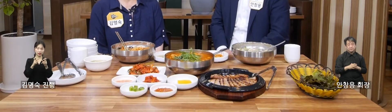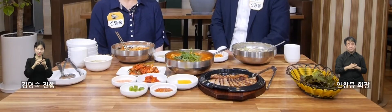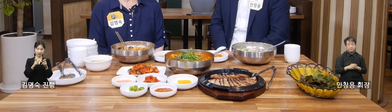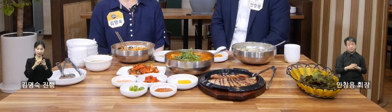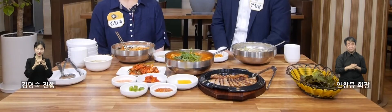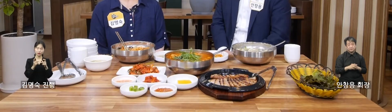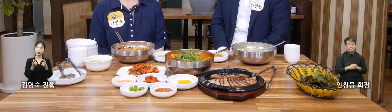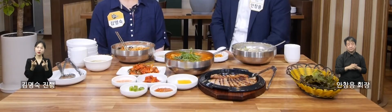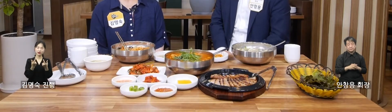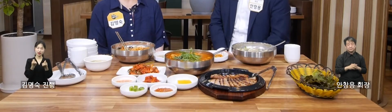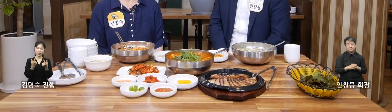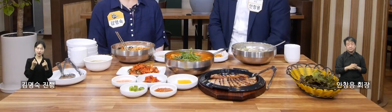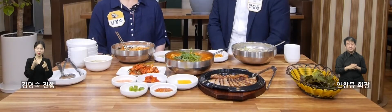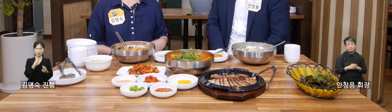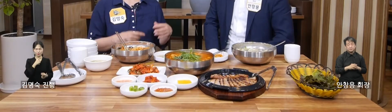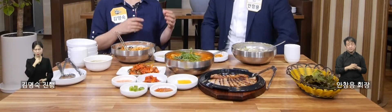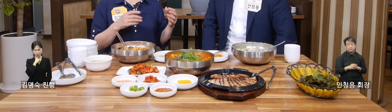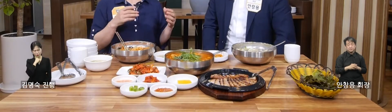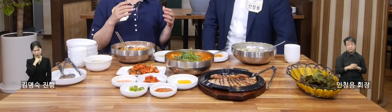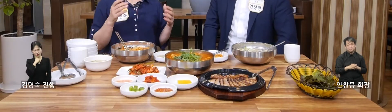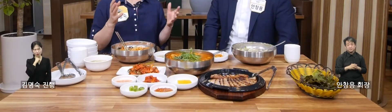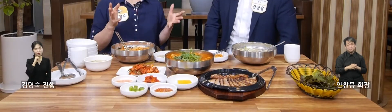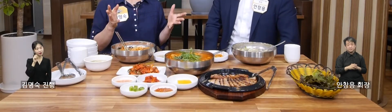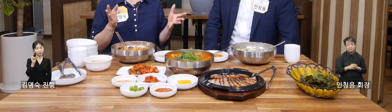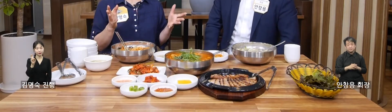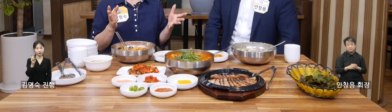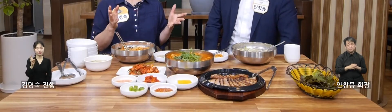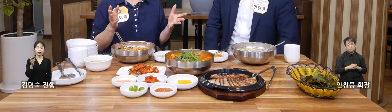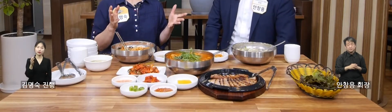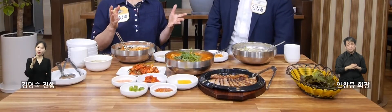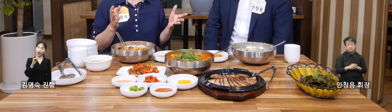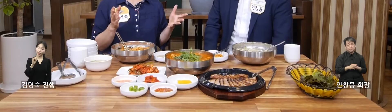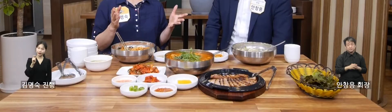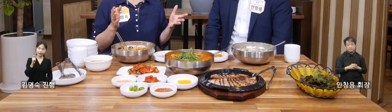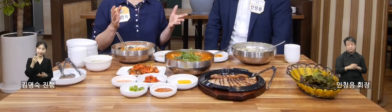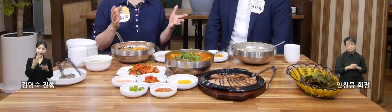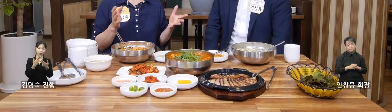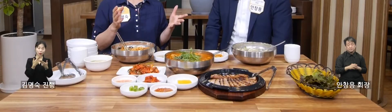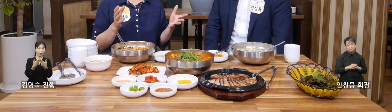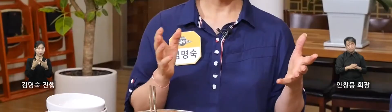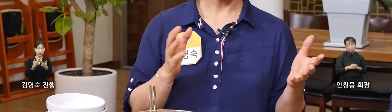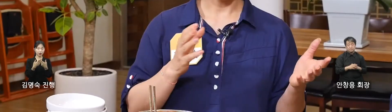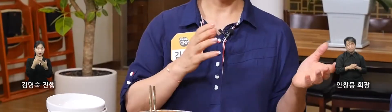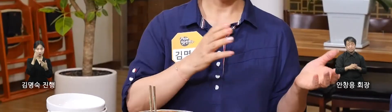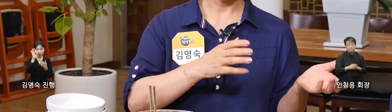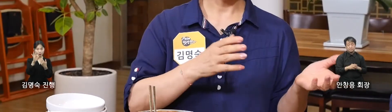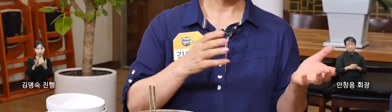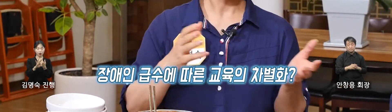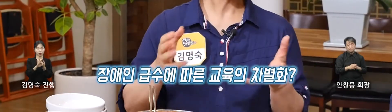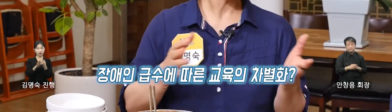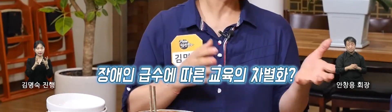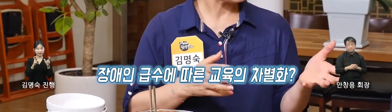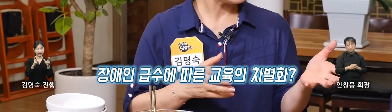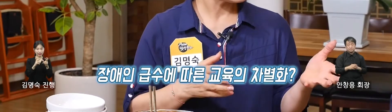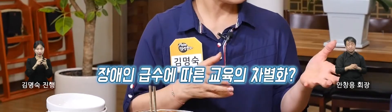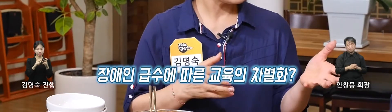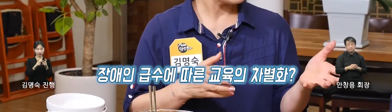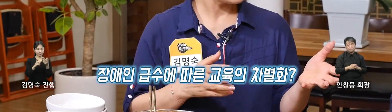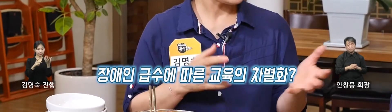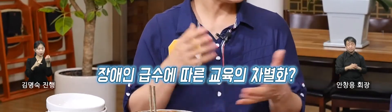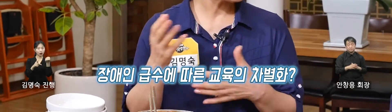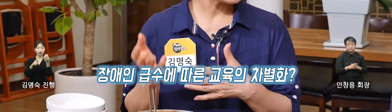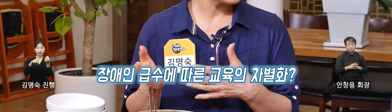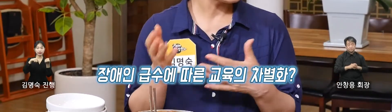분들도 예. 바라고는 계실 텐데 사실 IT협회 같은 경우에는 장애인 급수에